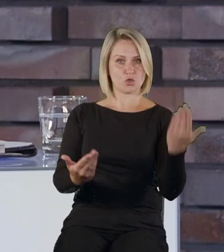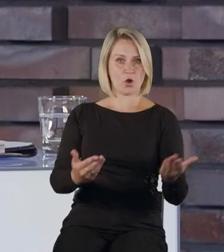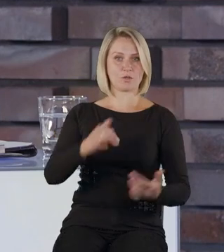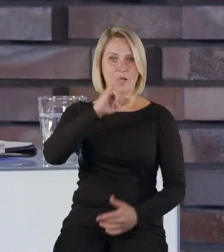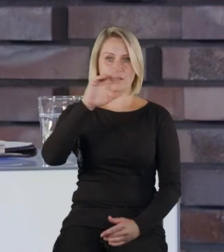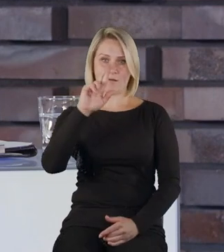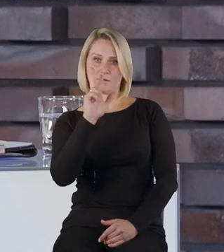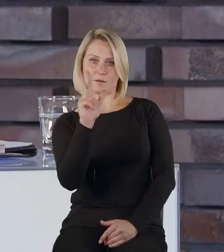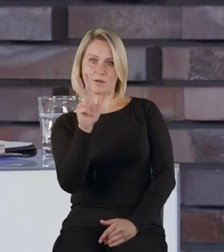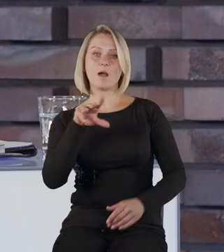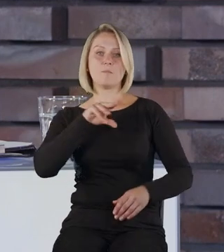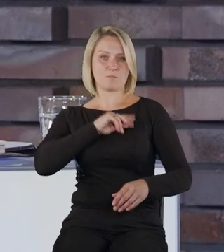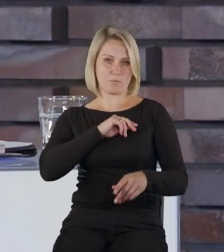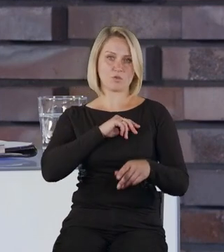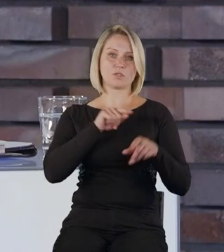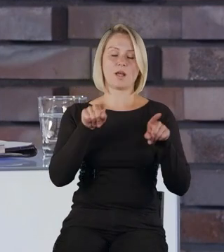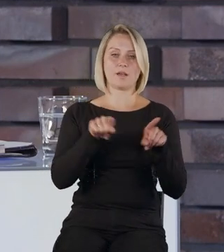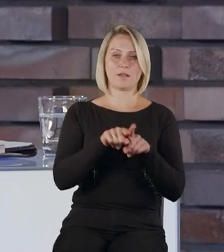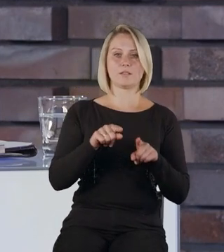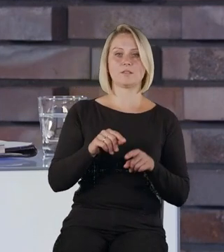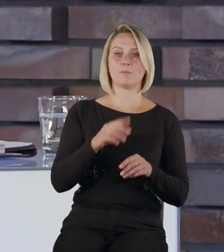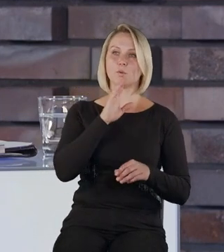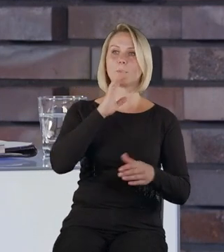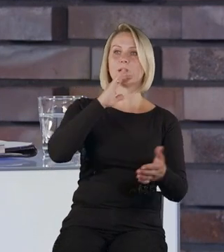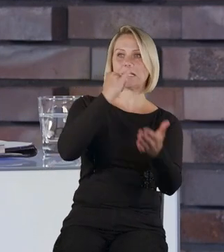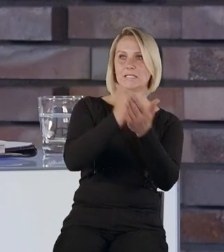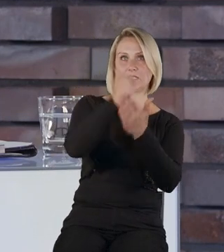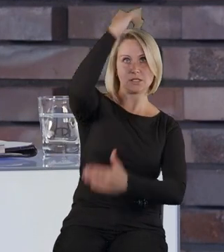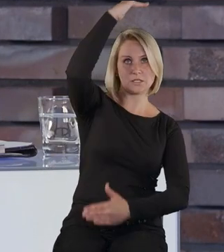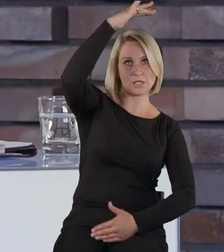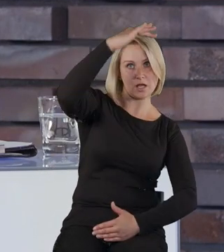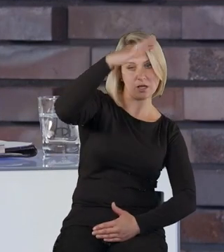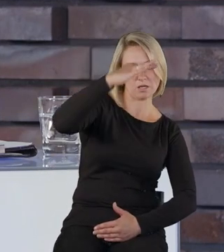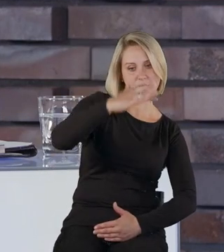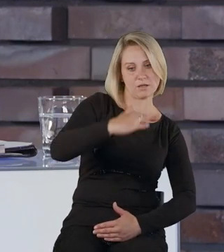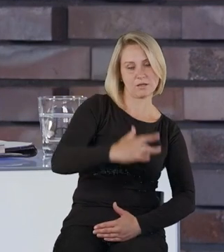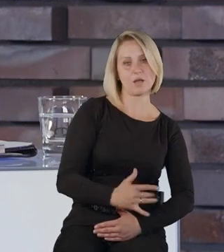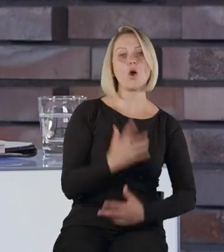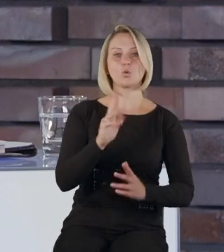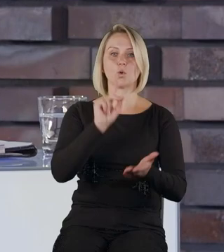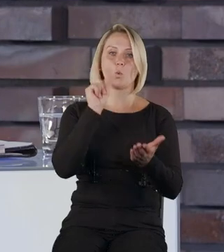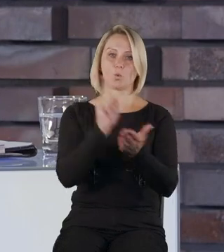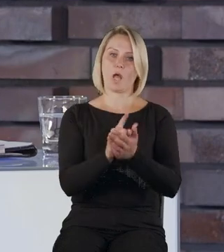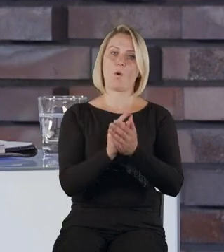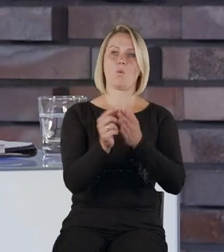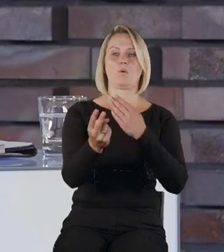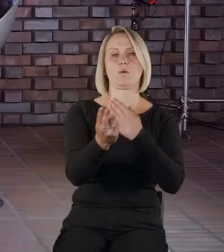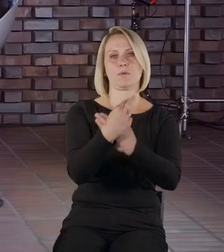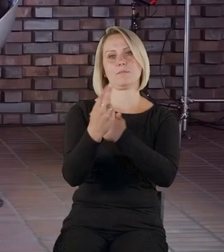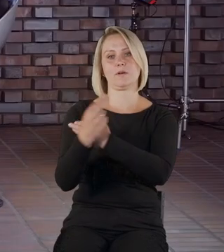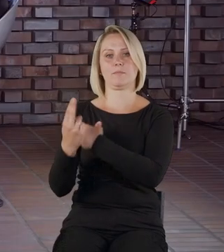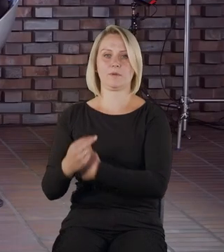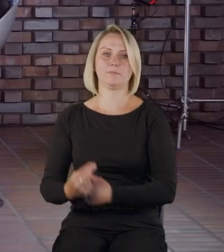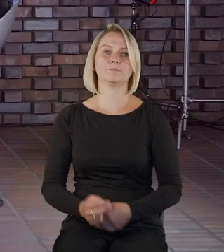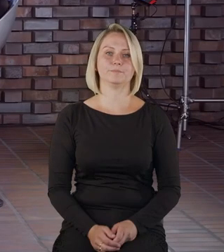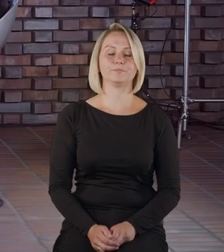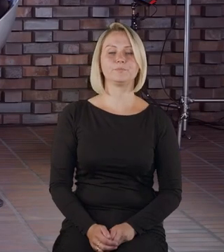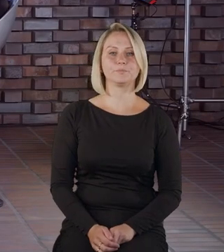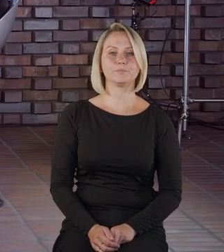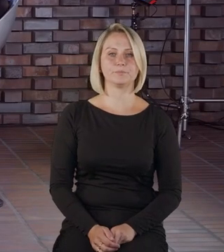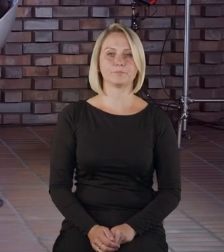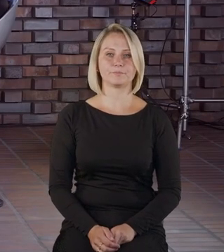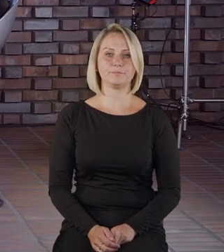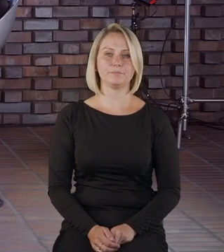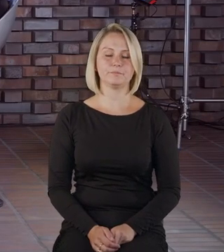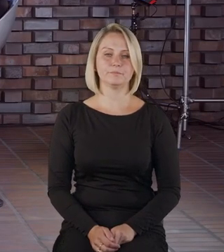IRK są zamieszczane listy osób, które przyjęte są na studia. Zakwalifikowanych na studia,